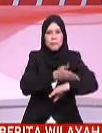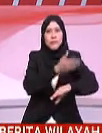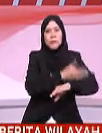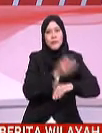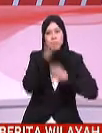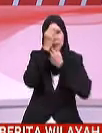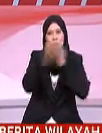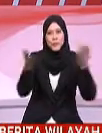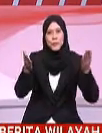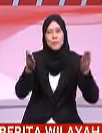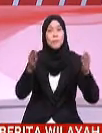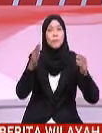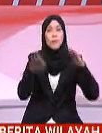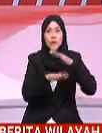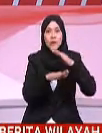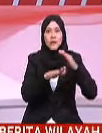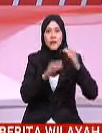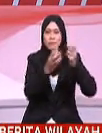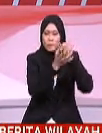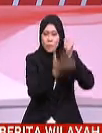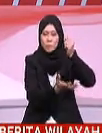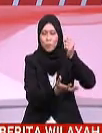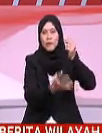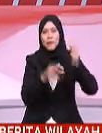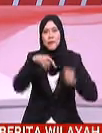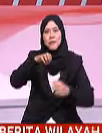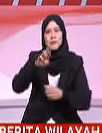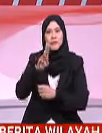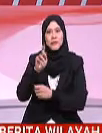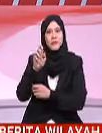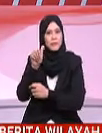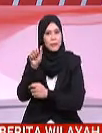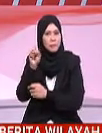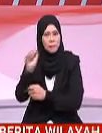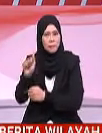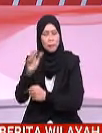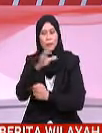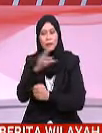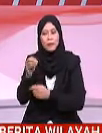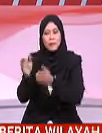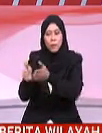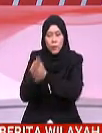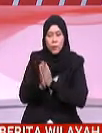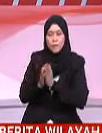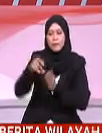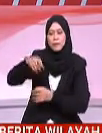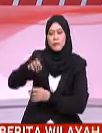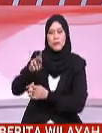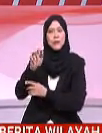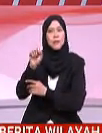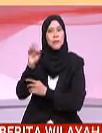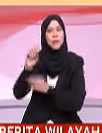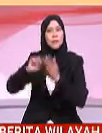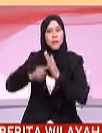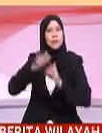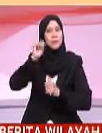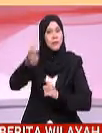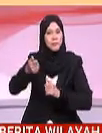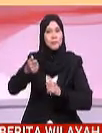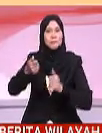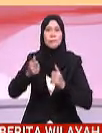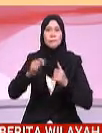telah diumumkan di bawah pemerkasa juga boleh mula buat permohonan dengan pihak Perkeso bermula esok juga. Dan